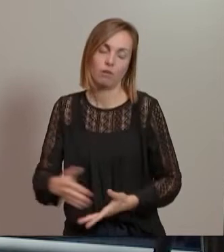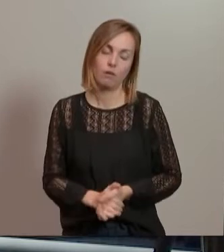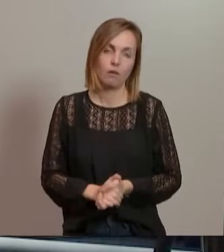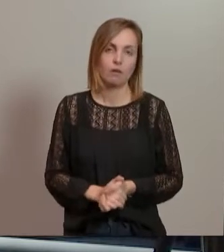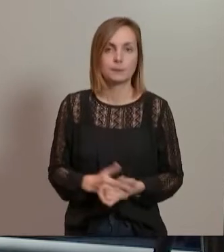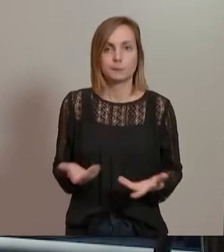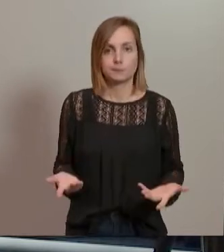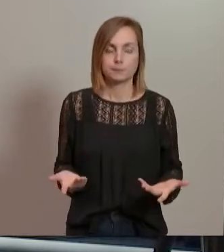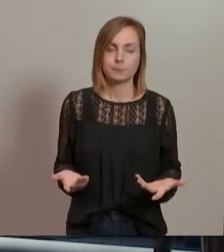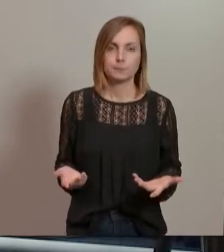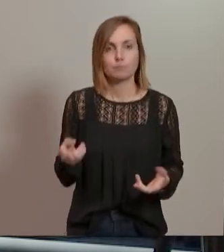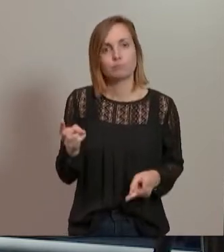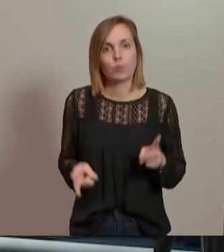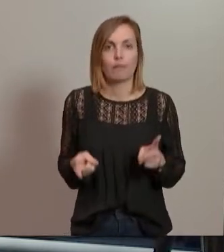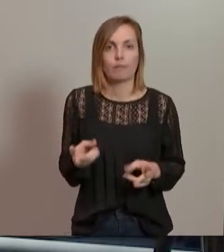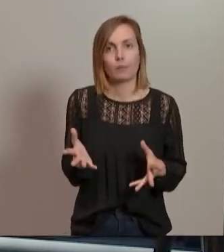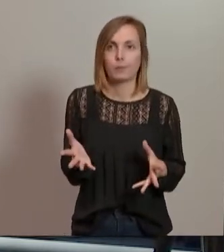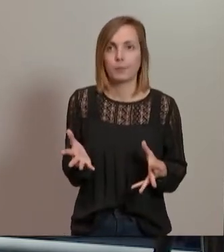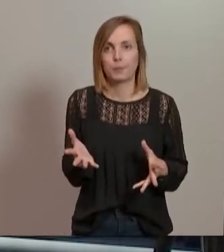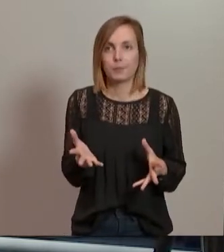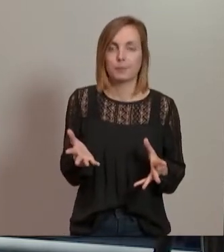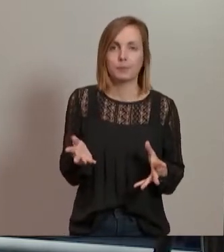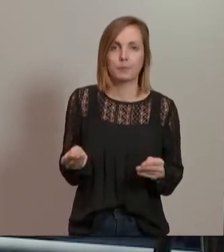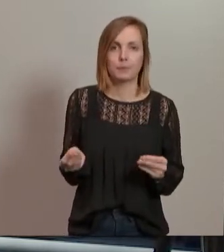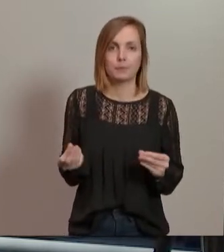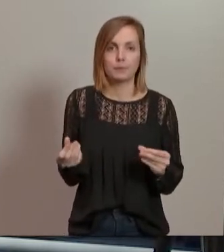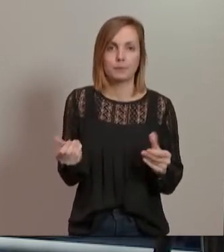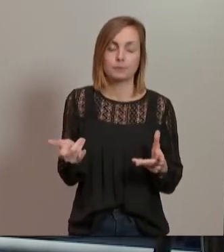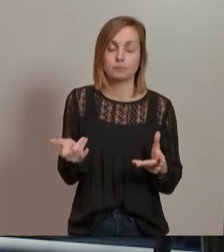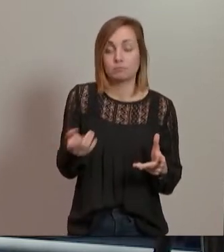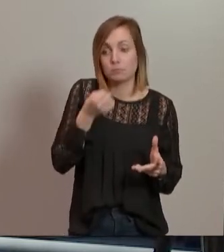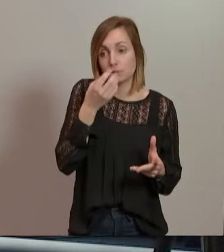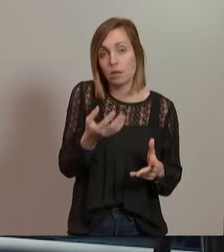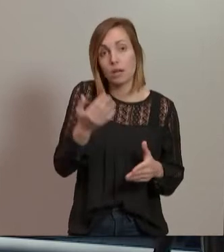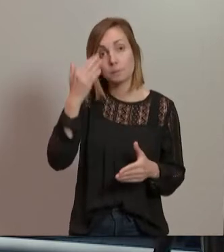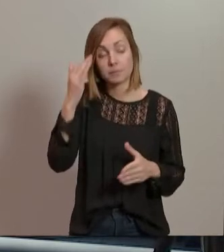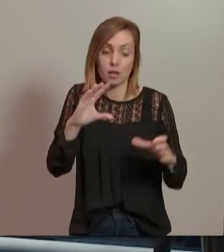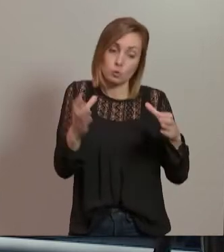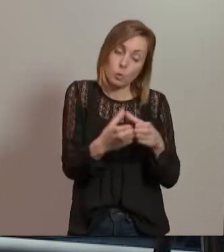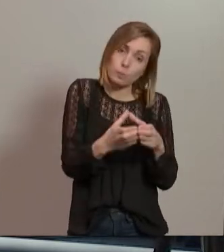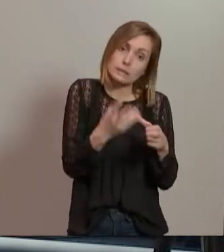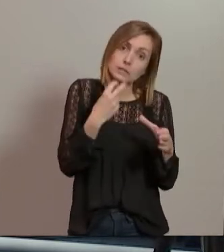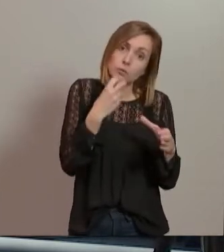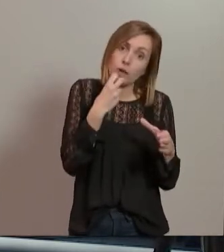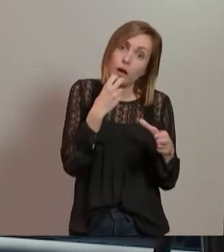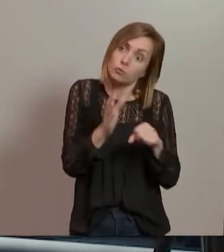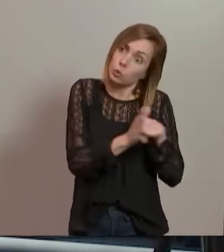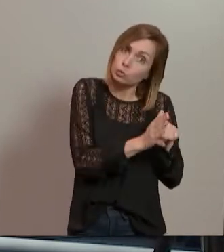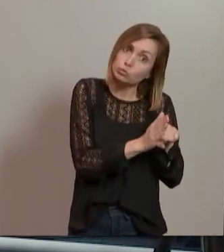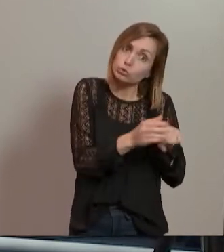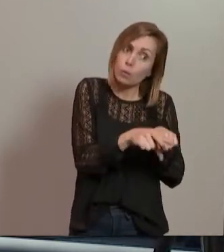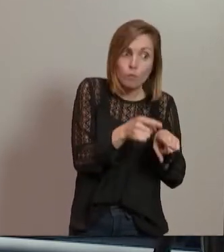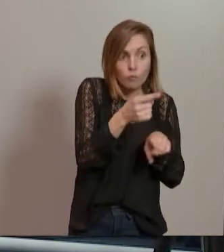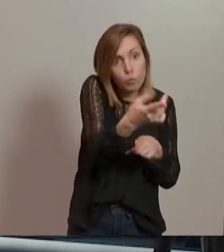qu'il faudrait peut-être... Enfin, ce serait bien qu'un groupe aussi citoyen et de gauche que